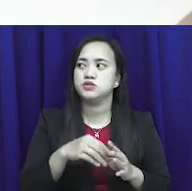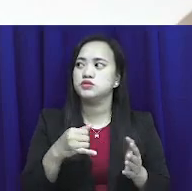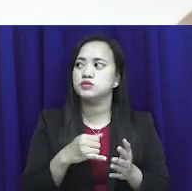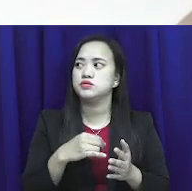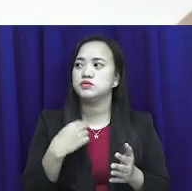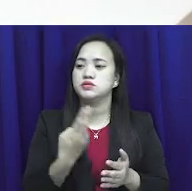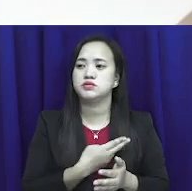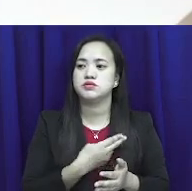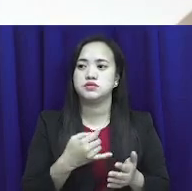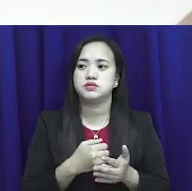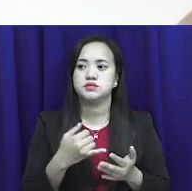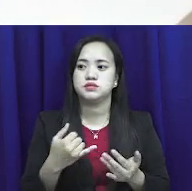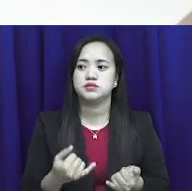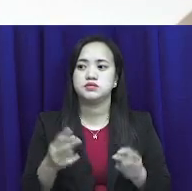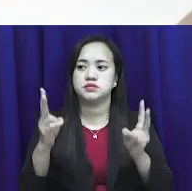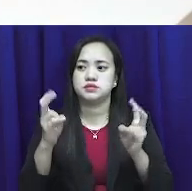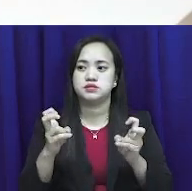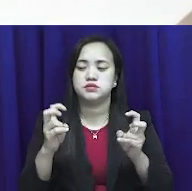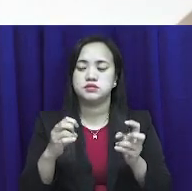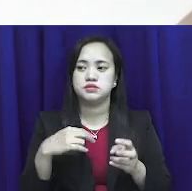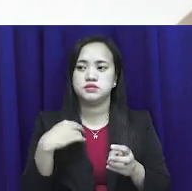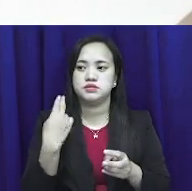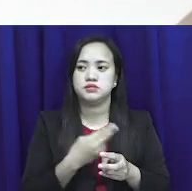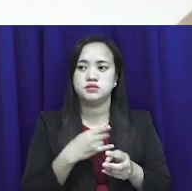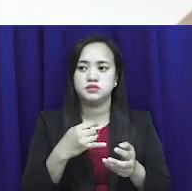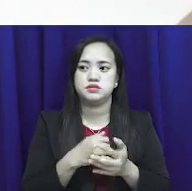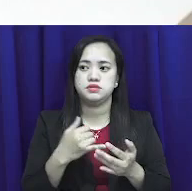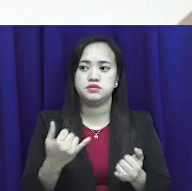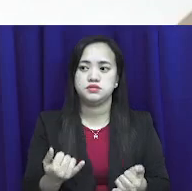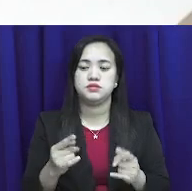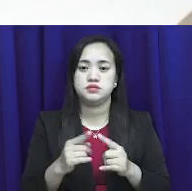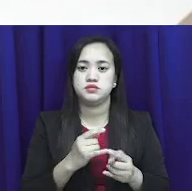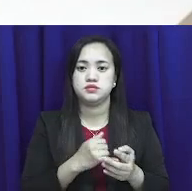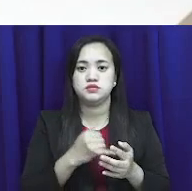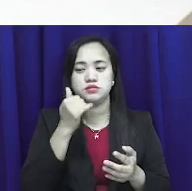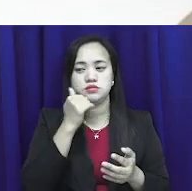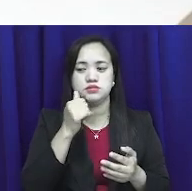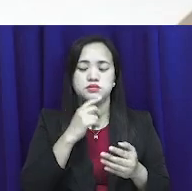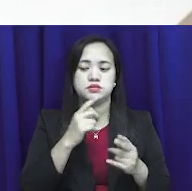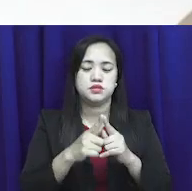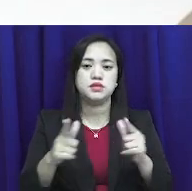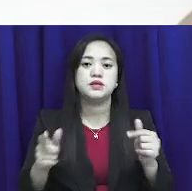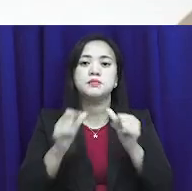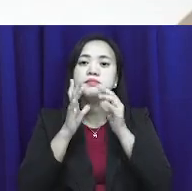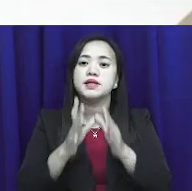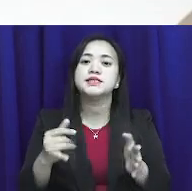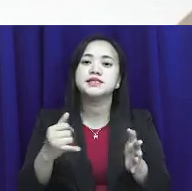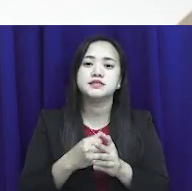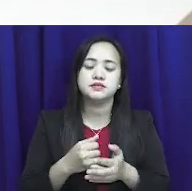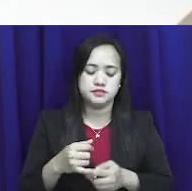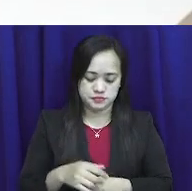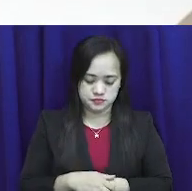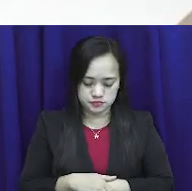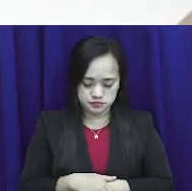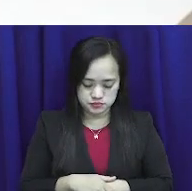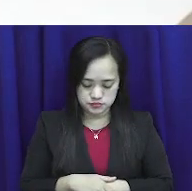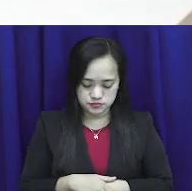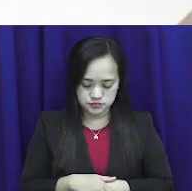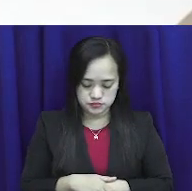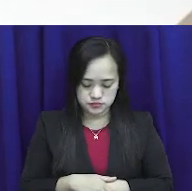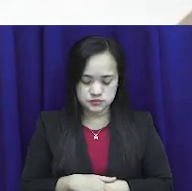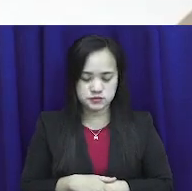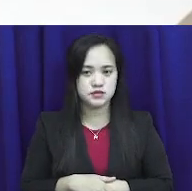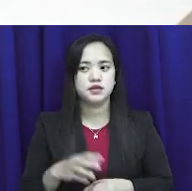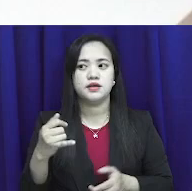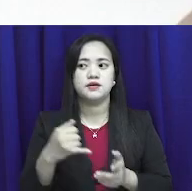Uh episode and I believe that this will always be a great blessing sa bawat isa and of course kasama ko po rin po dito mga kasamahan kong